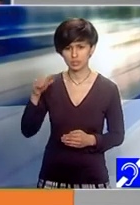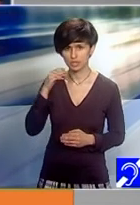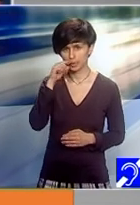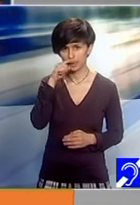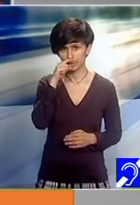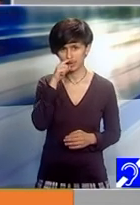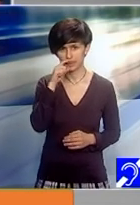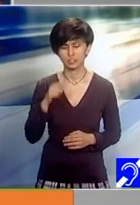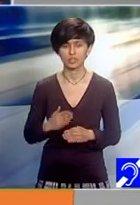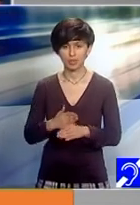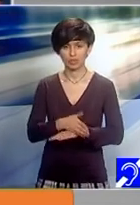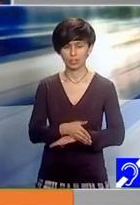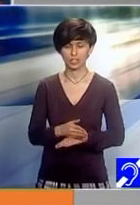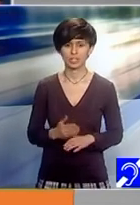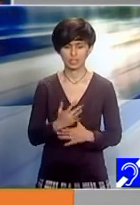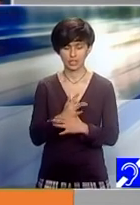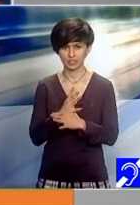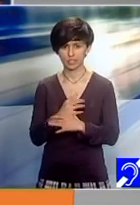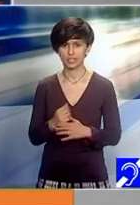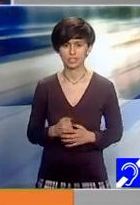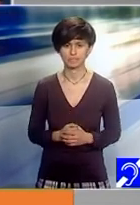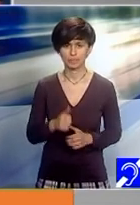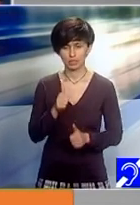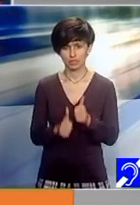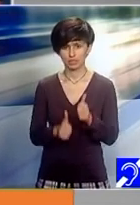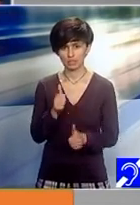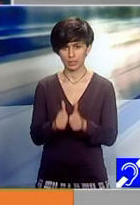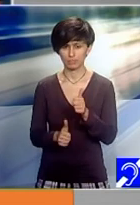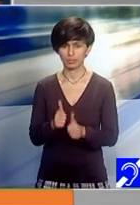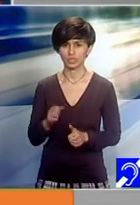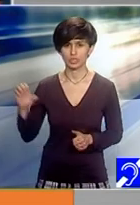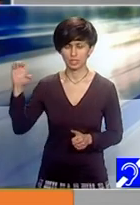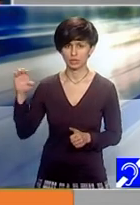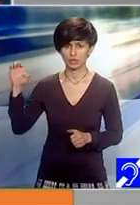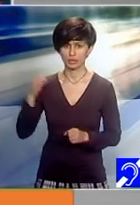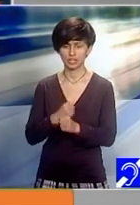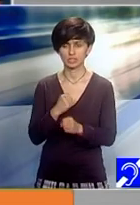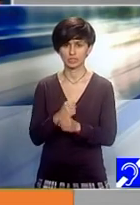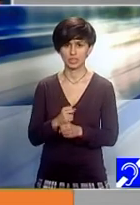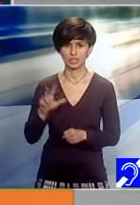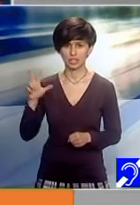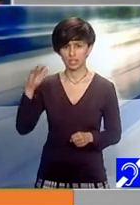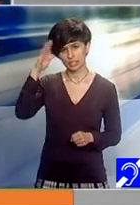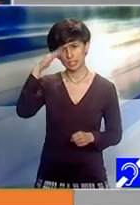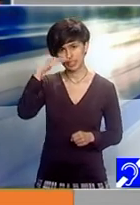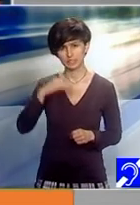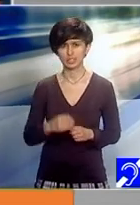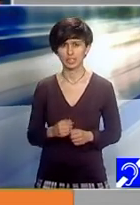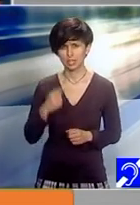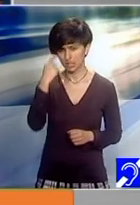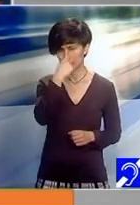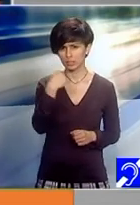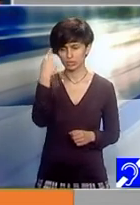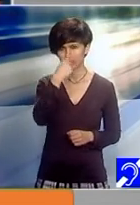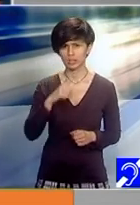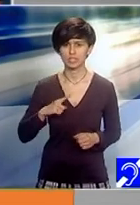aici campionatele europene se desfășoară la individual 3 zile, joi, vineri, sâmbătă, iar duminică e ziua destinată